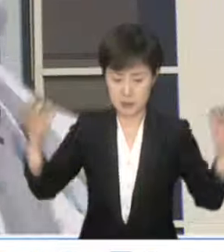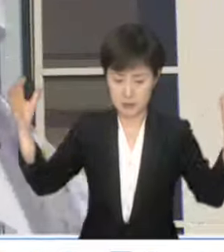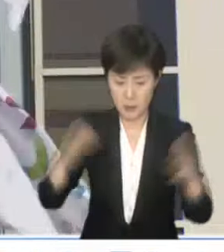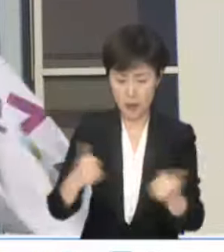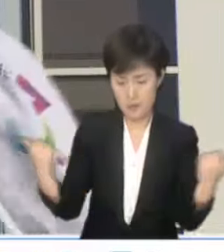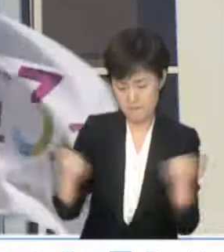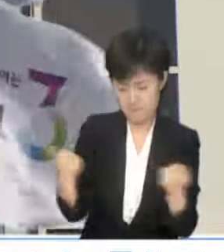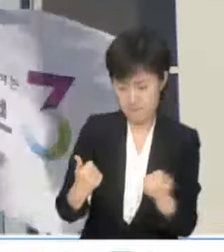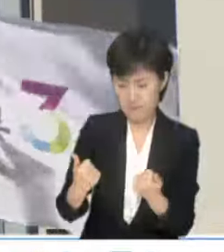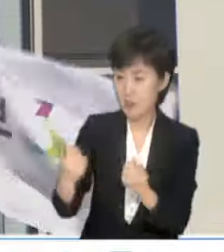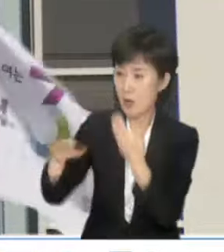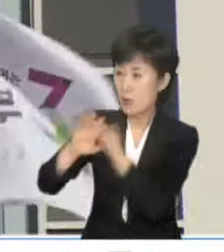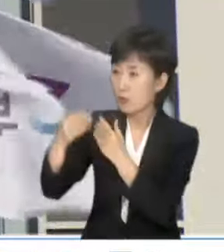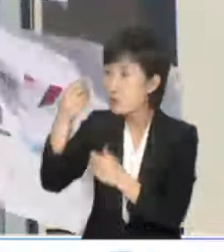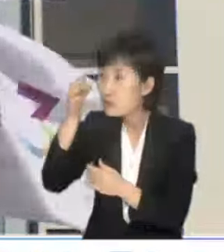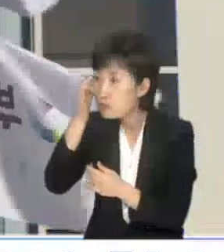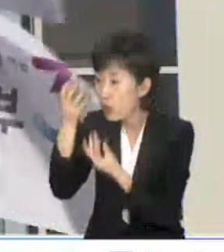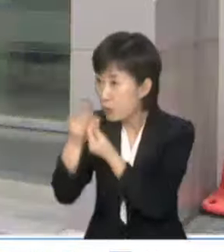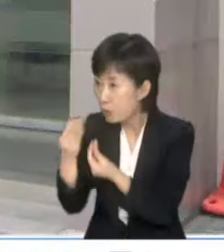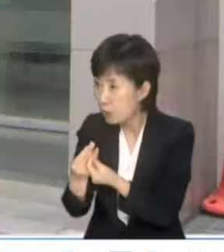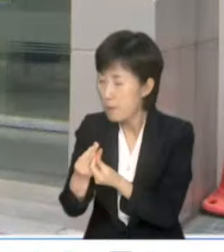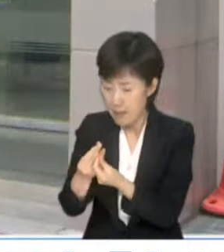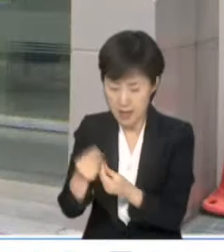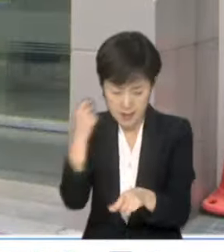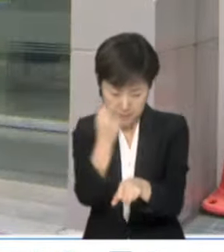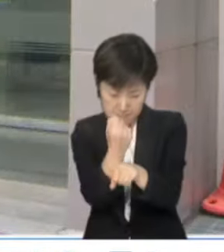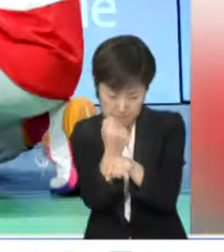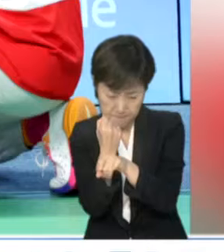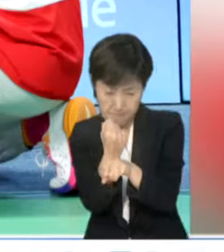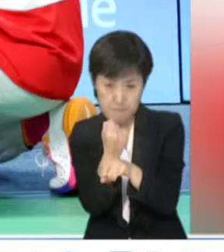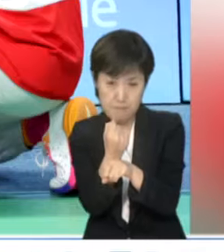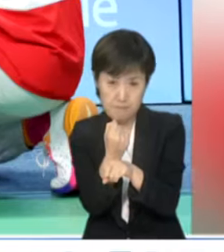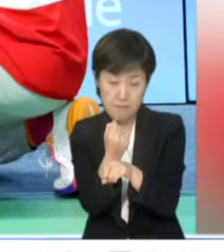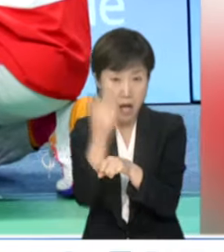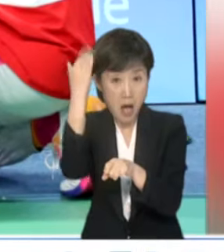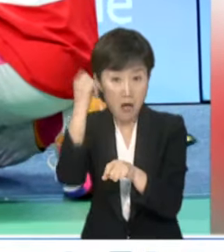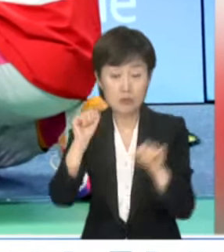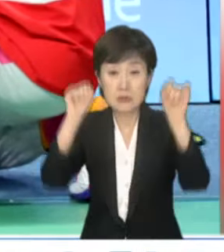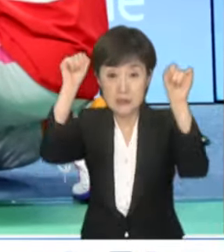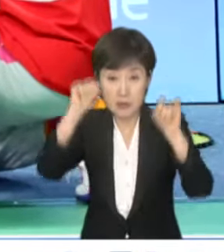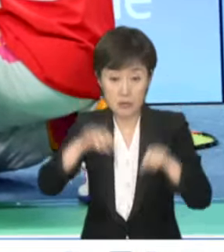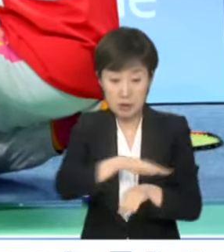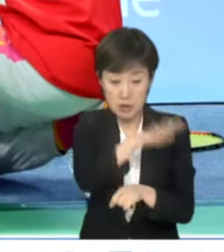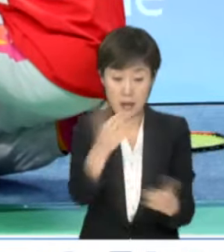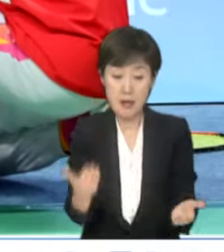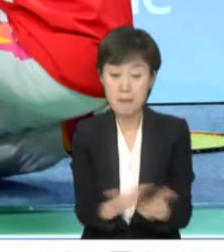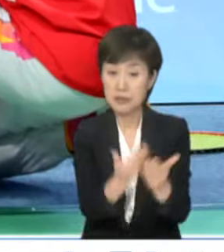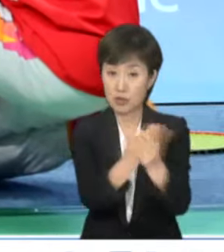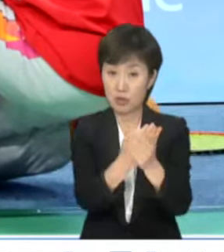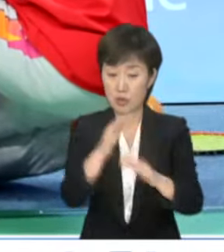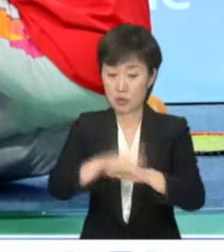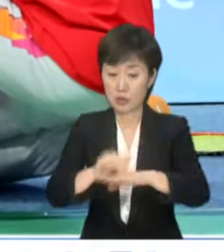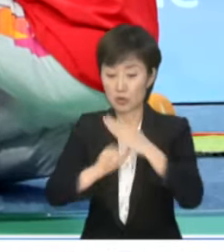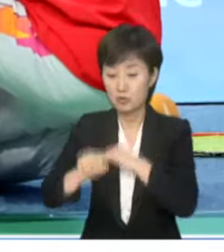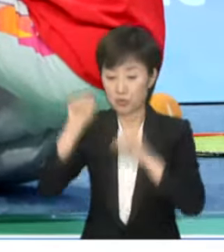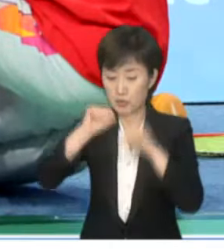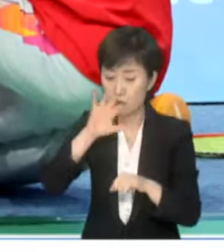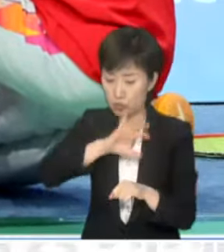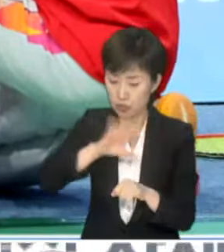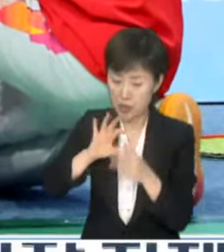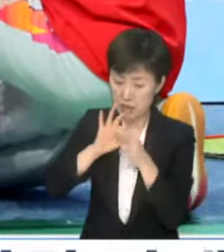의견과 또 외국 사례들을 검토를 해서 앞으로 이 협회가 발전하고 소속된 팀원들이 안정적으로 운동을 할 수 있는